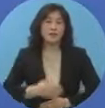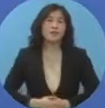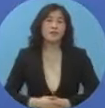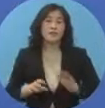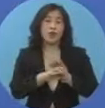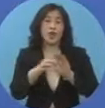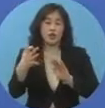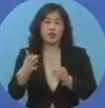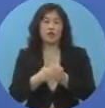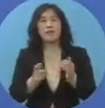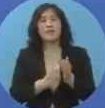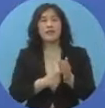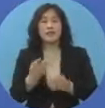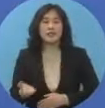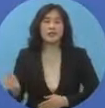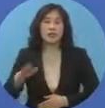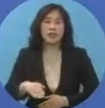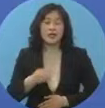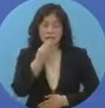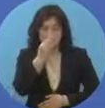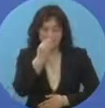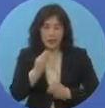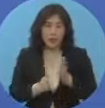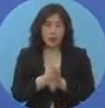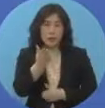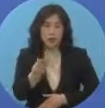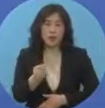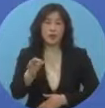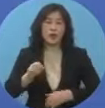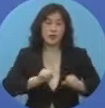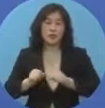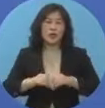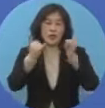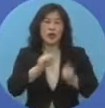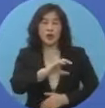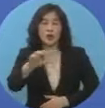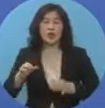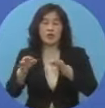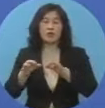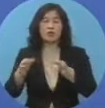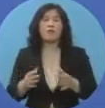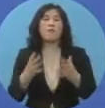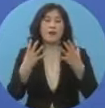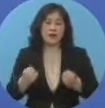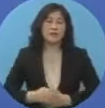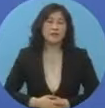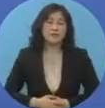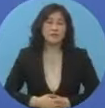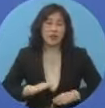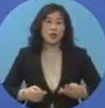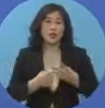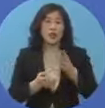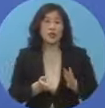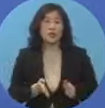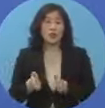일부로 비상 인 상황에서도 착한 임대료 운동을 비롯해 사회 곳곳에서 기부가 이어지고 있습니다 전남도 미는 위기